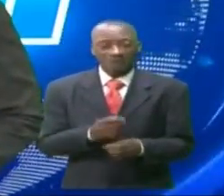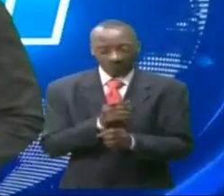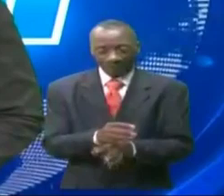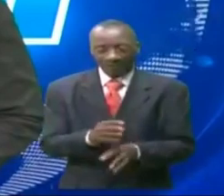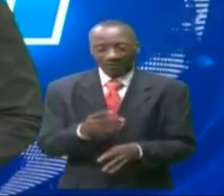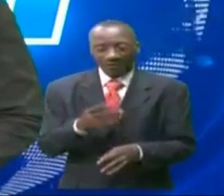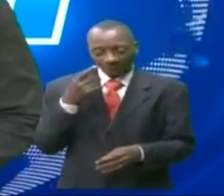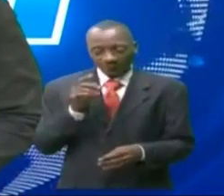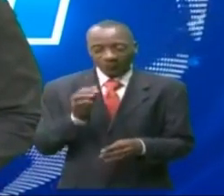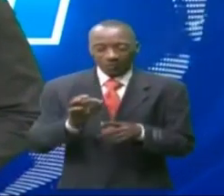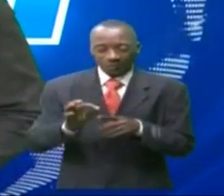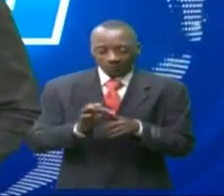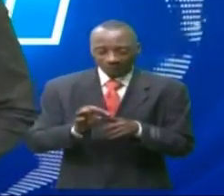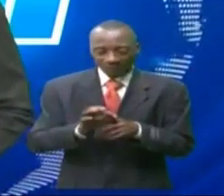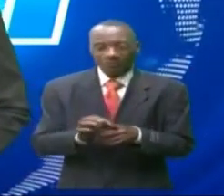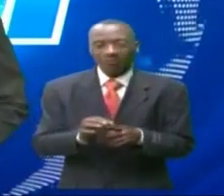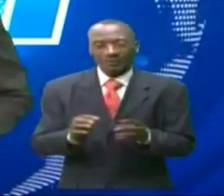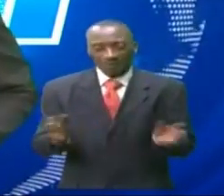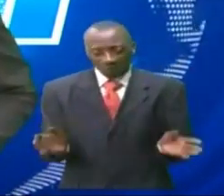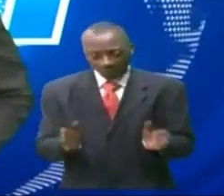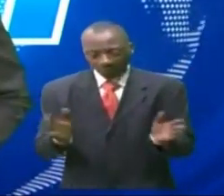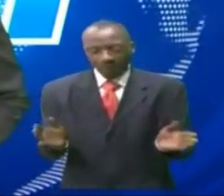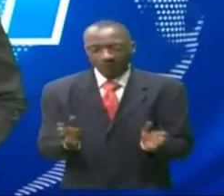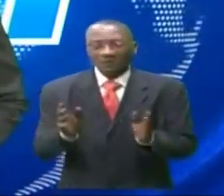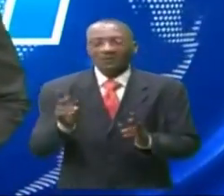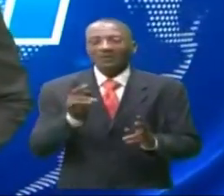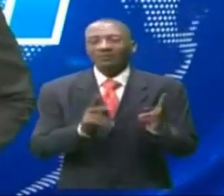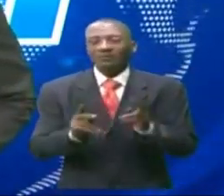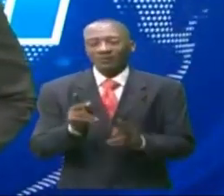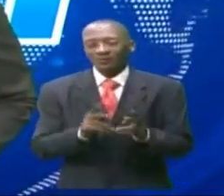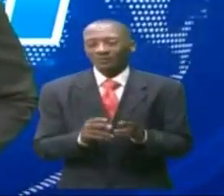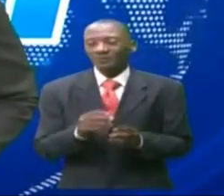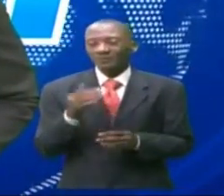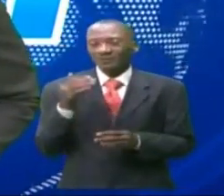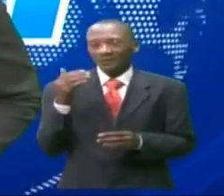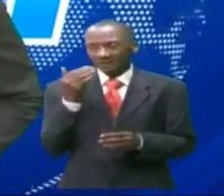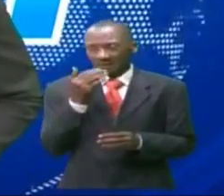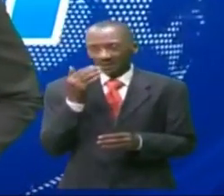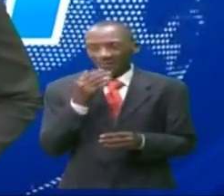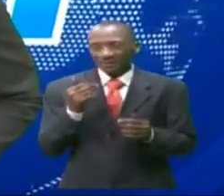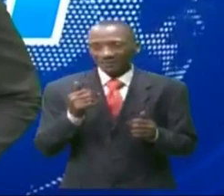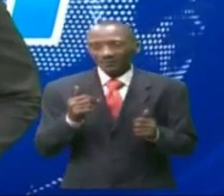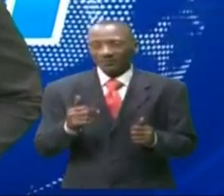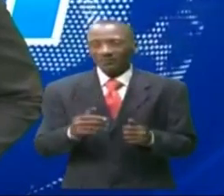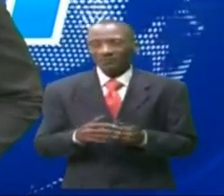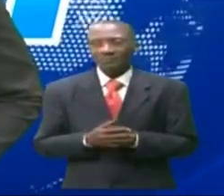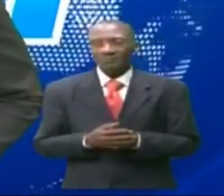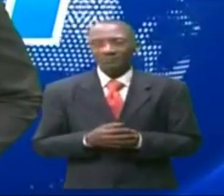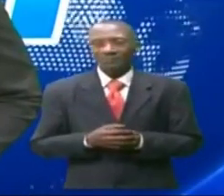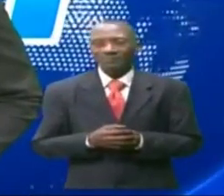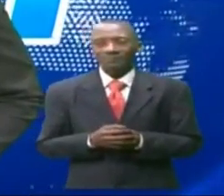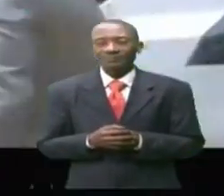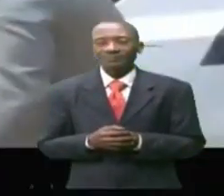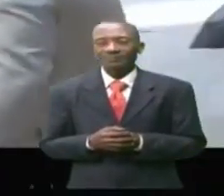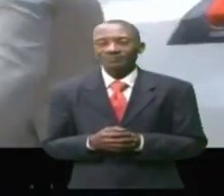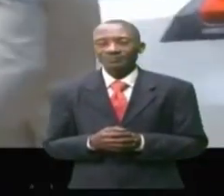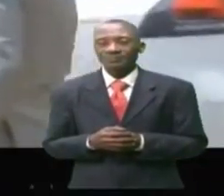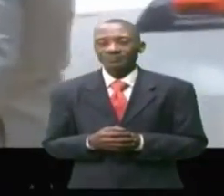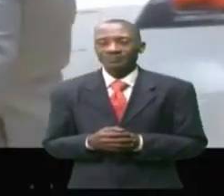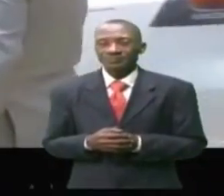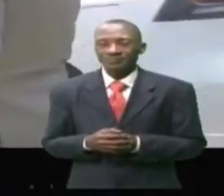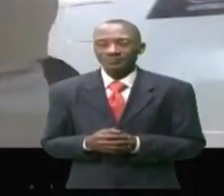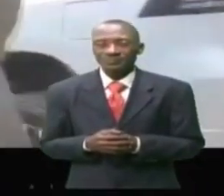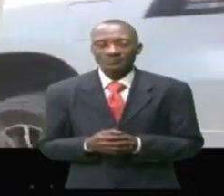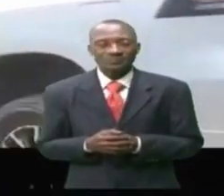Voilà de quoi faire réagir quelques habitants de l'Ituri au micro de Junior Sélémani. C'est une